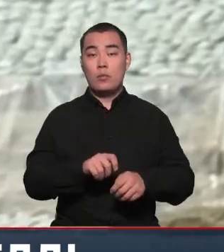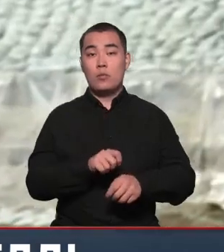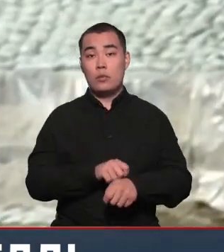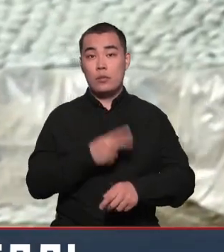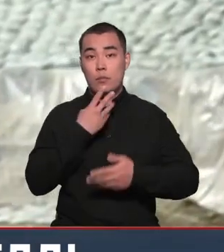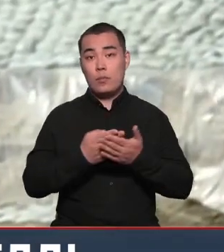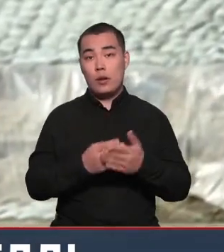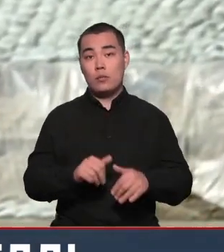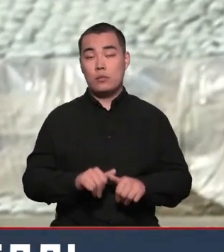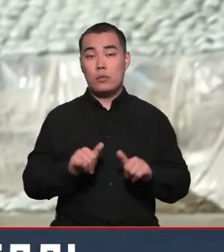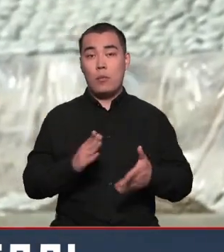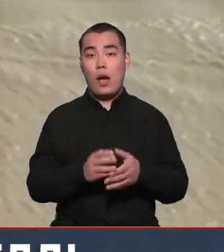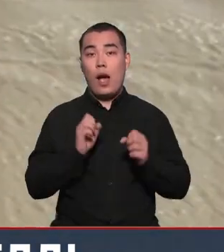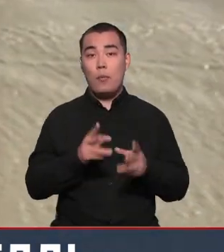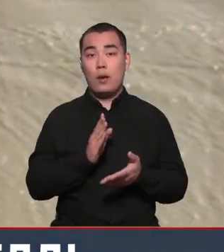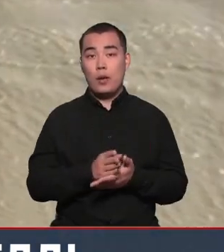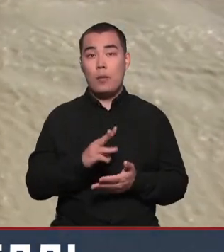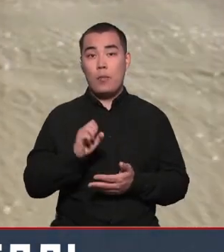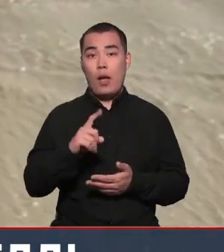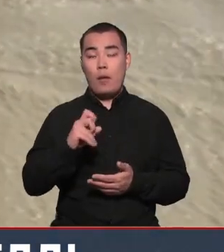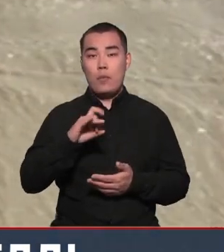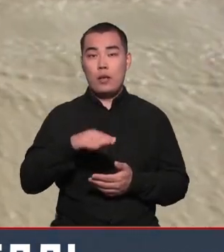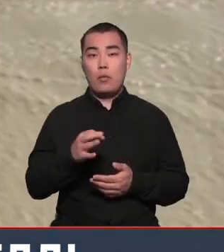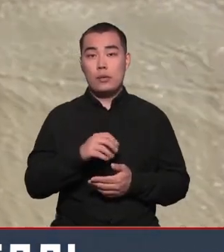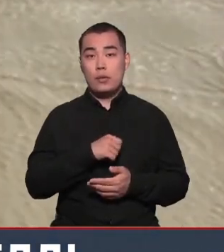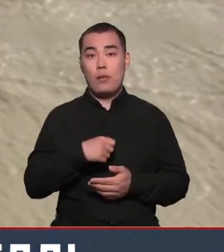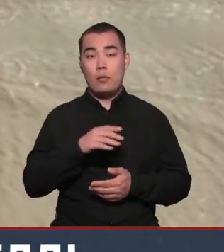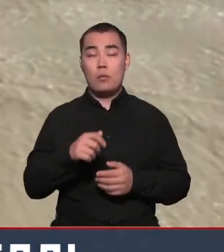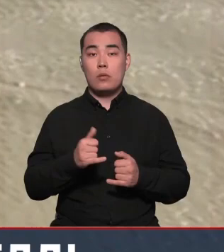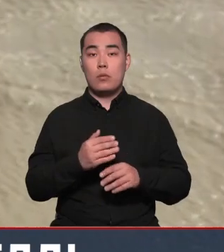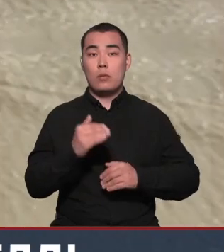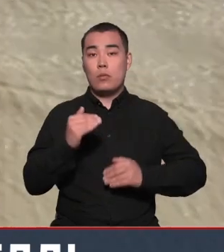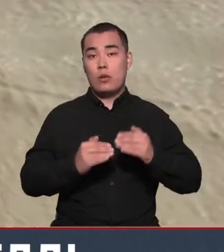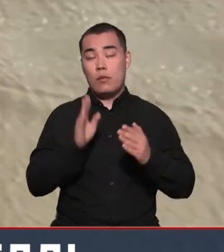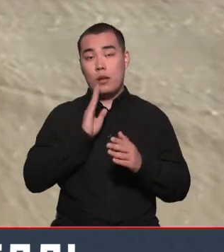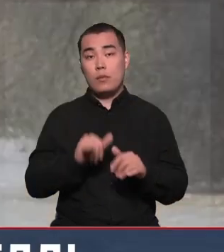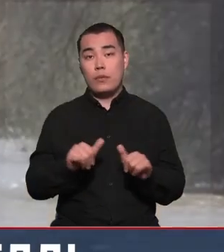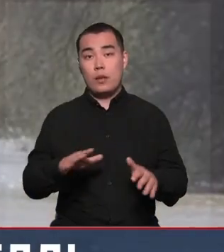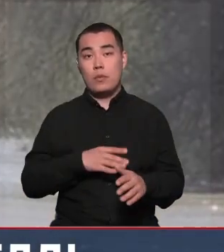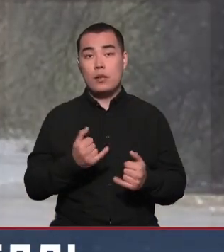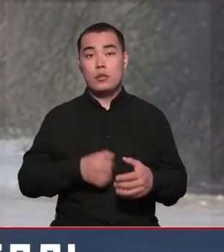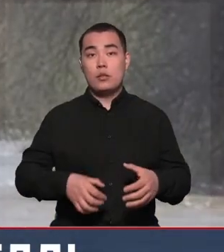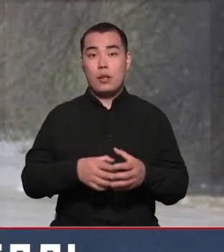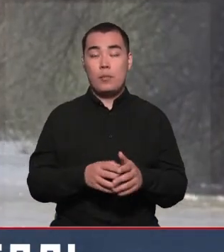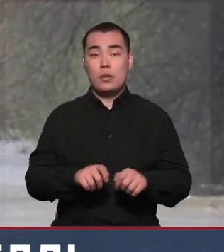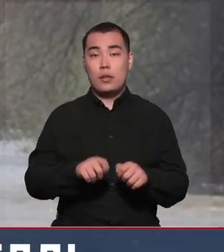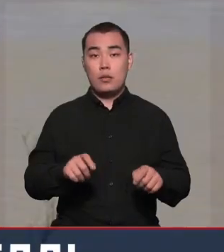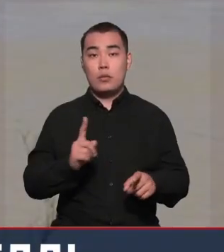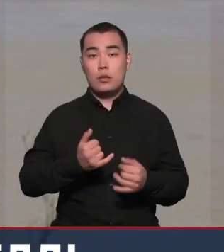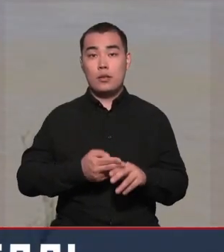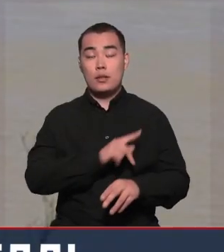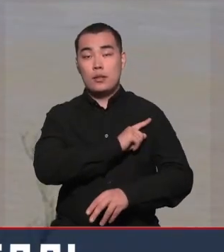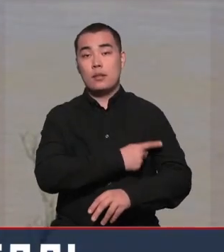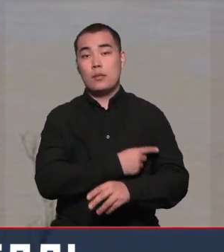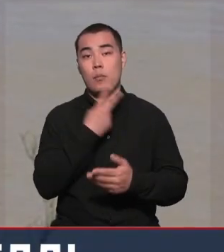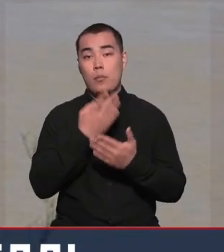көтеріліп келеді. Яғни қауіп бар. Әсіресе Махамбет ауданында су деңгейі шекті мөлшерге жеткен. Сондықтан жедел штаб күшейтілген жұмыс